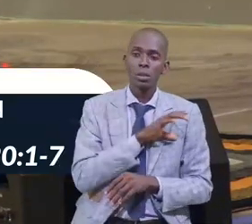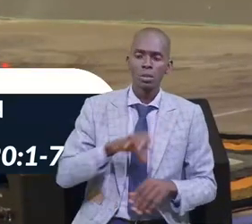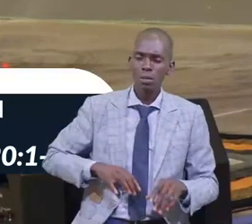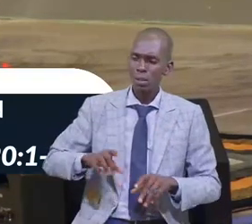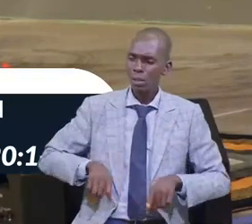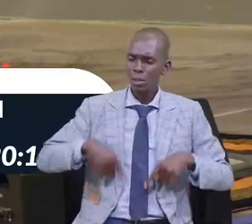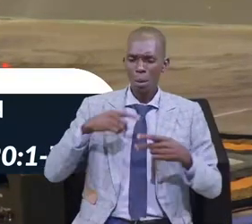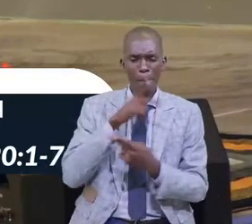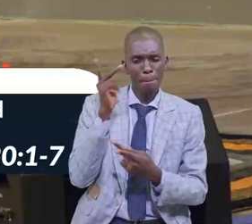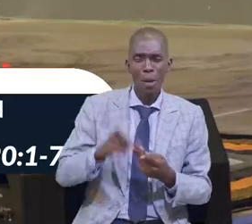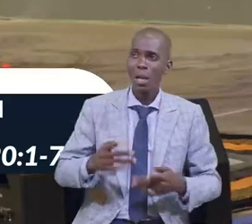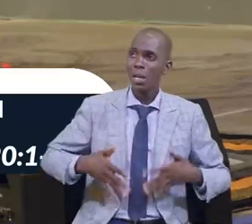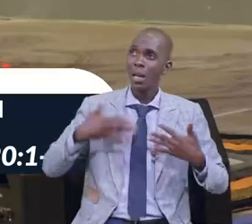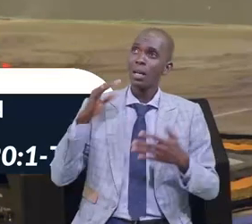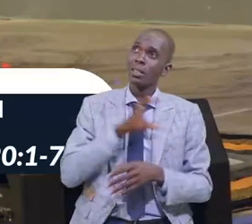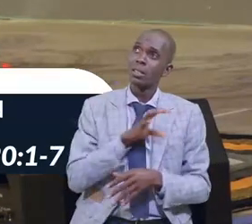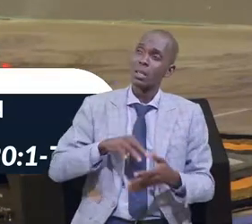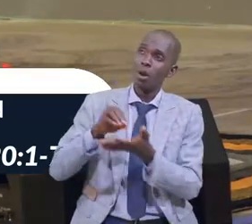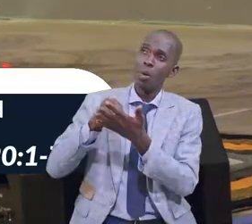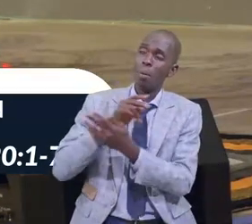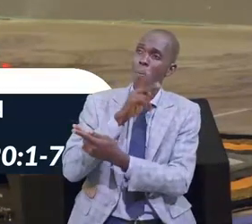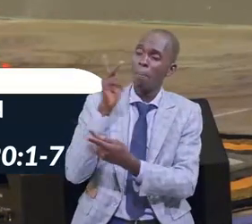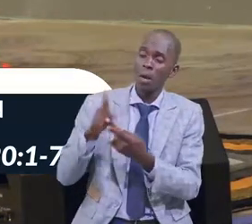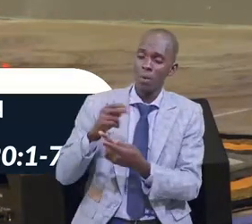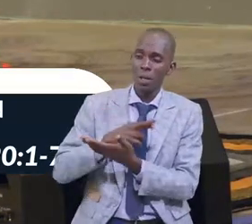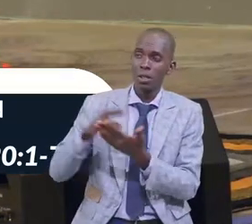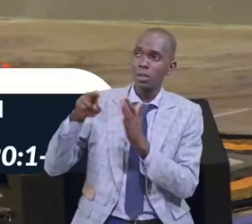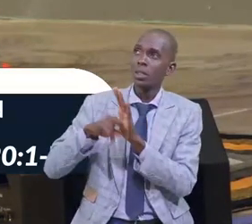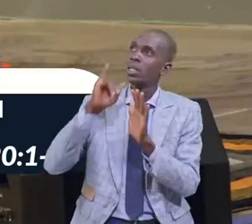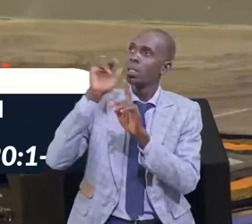parfaite et sa justice m'est imputée.